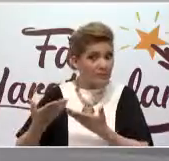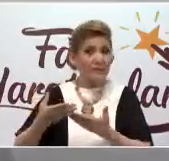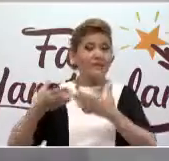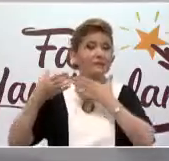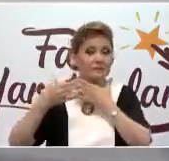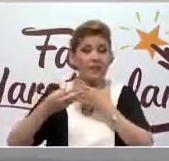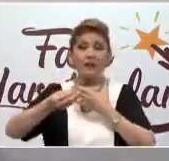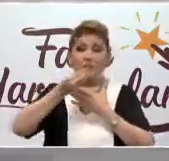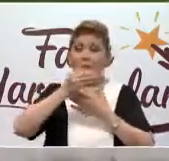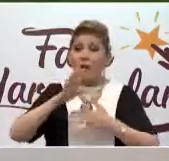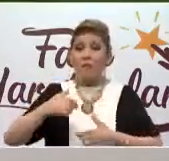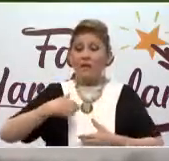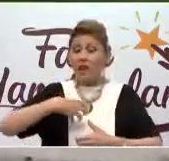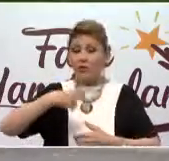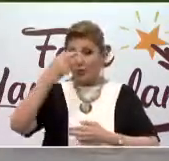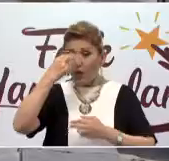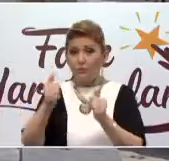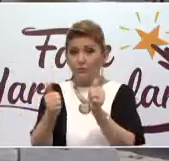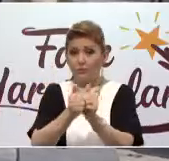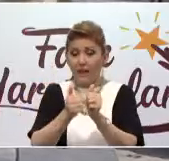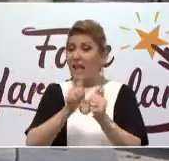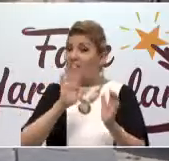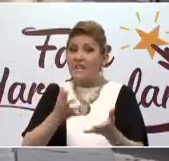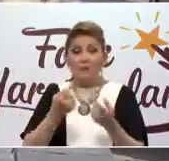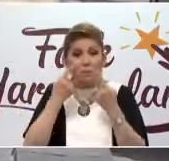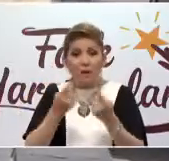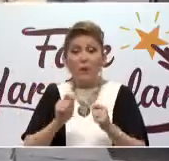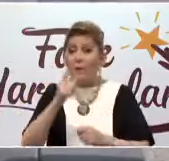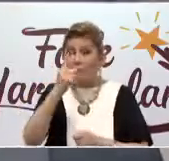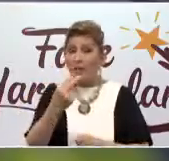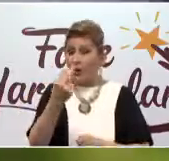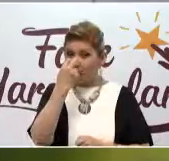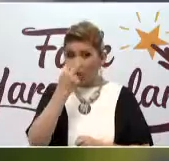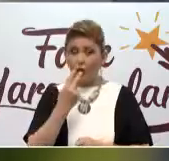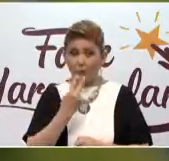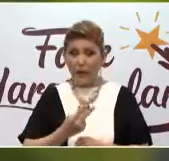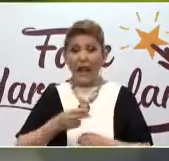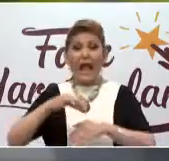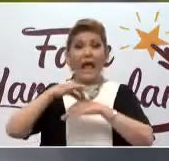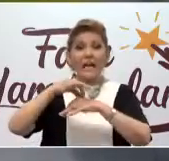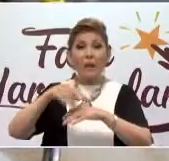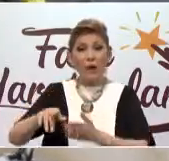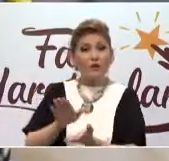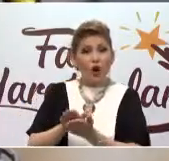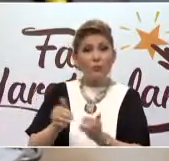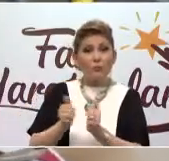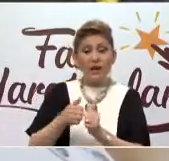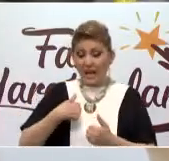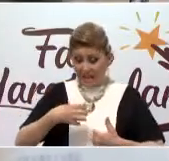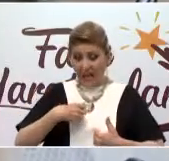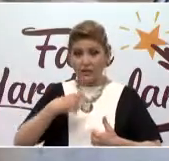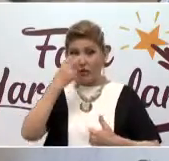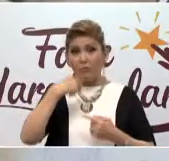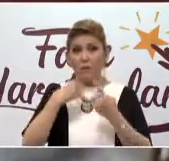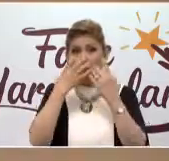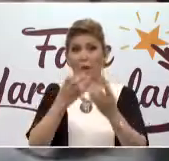takılmasına, yemeğinin nasıl konulacağına, nasıl bakım yapılacağına. Çünkü bir görme engellinin rehber köpeğine tamamıyla kendisi bakması